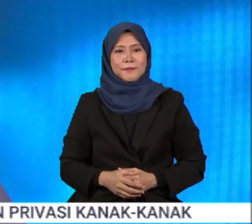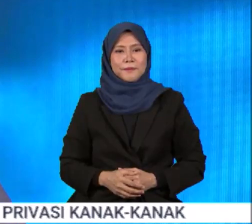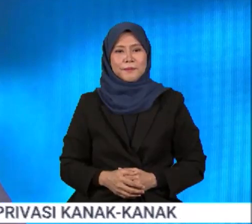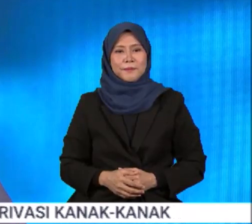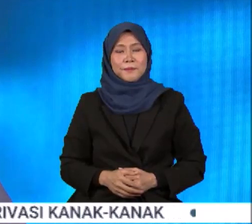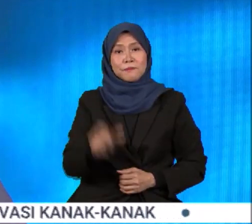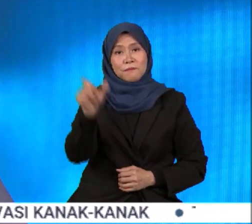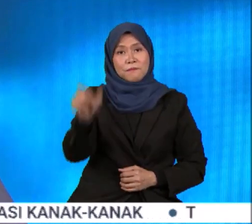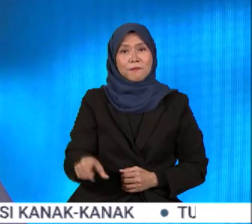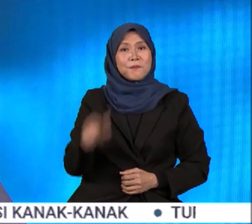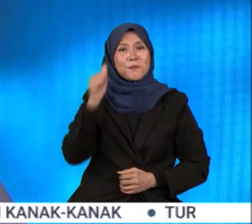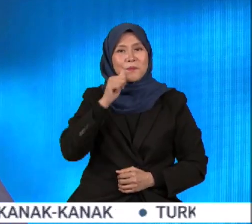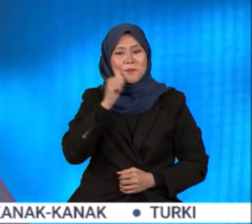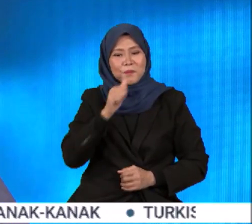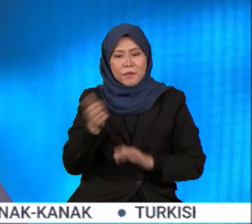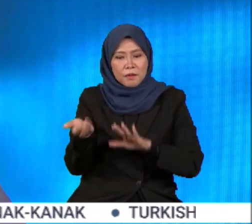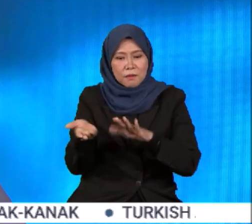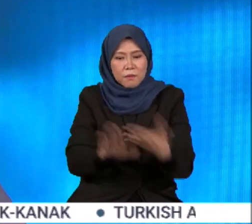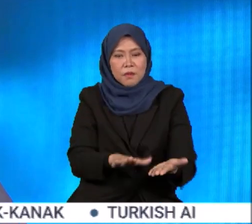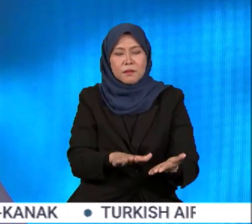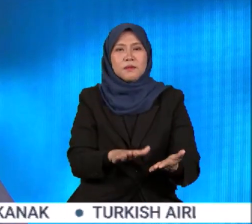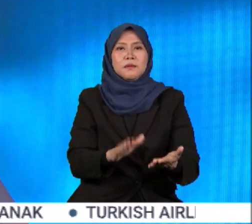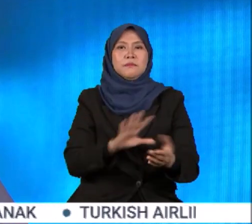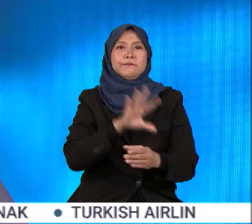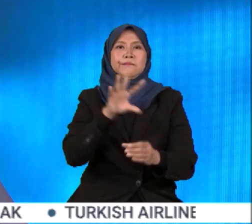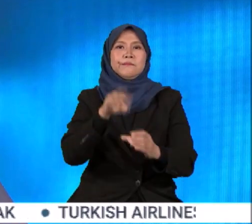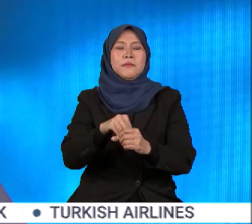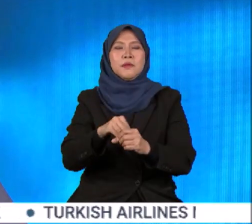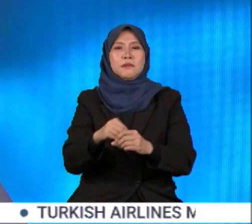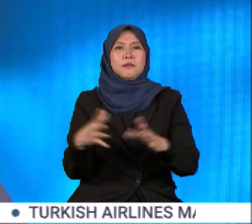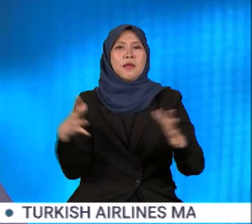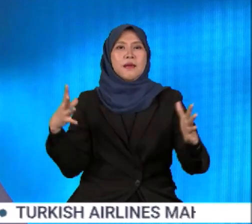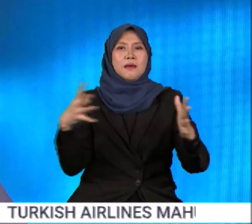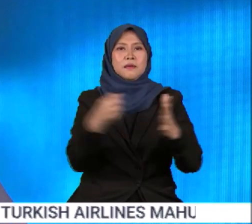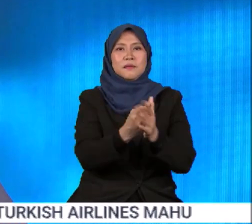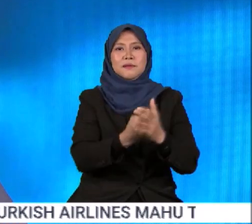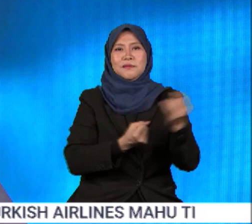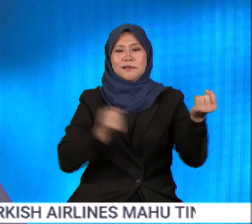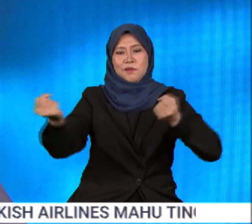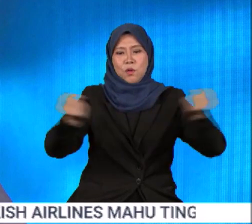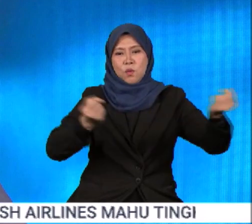seorang wanita maut selepas terlibat dalam kemalangan beban